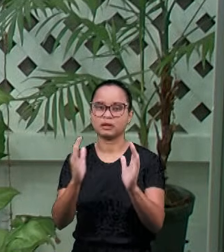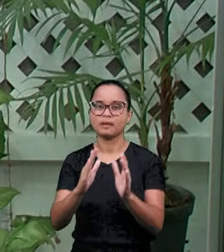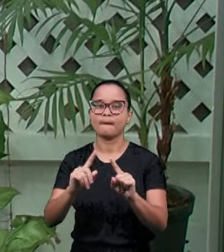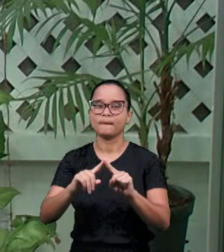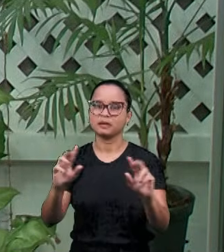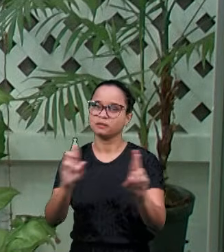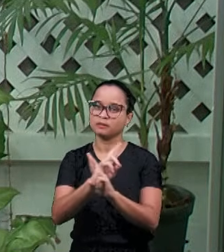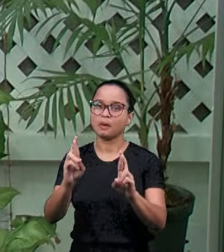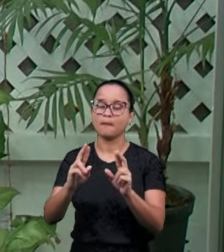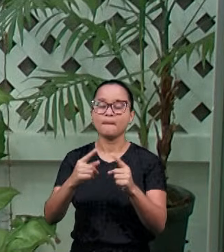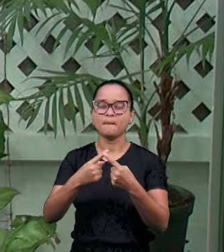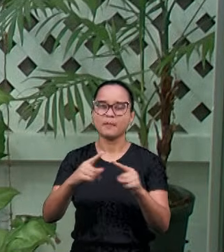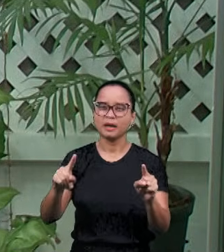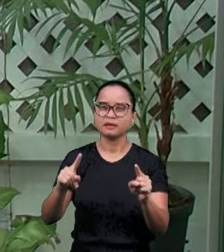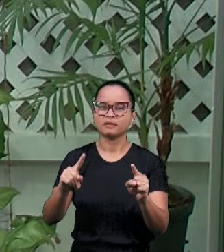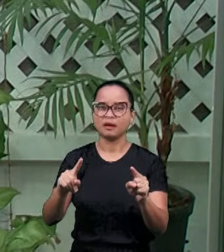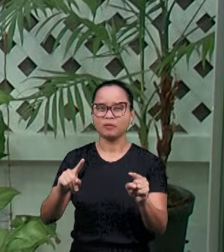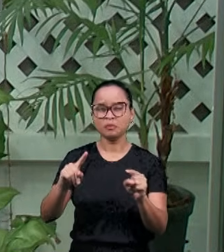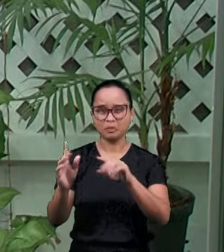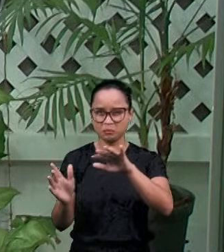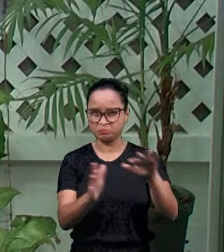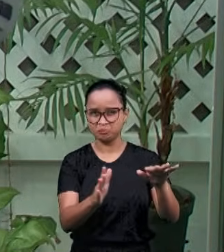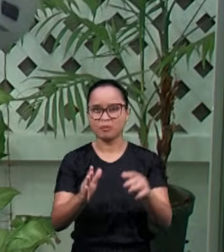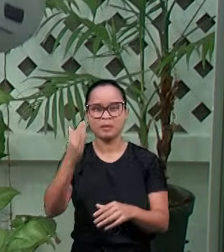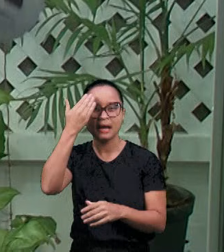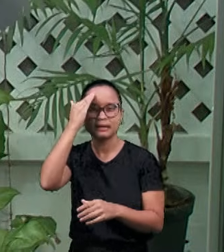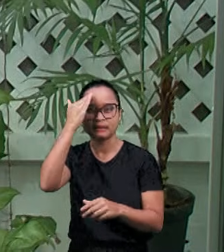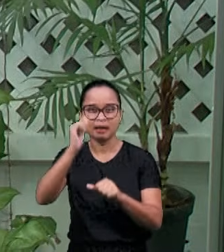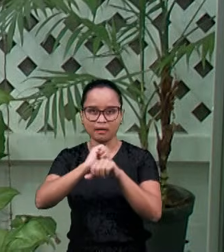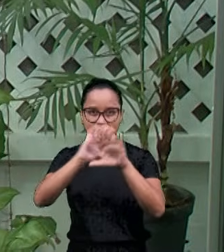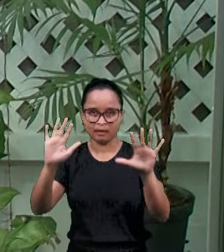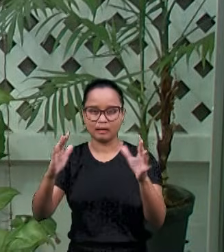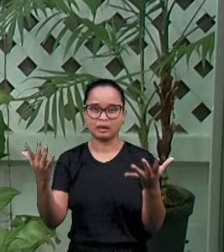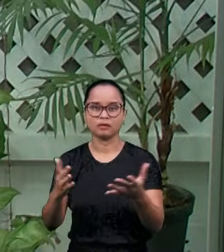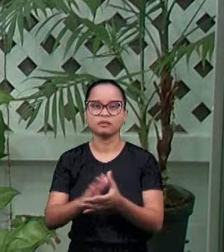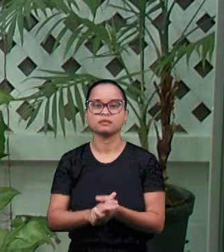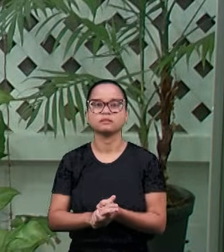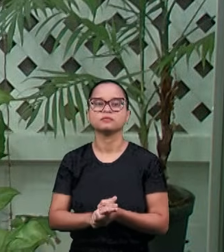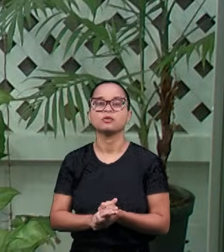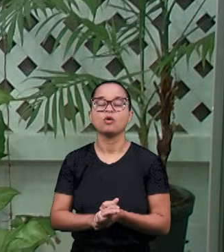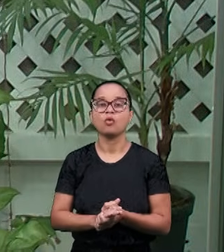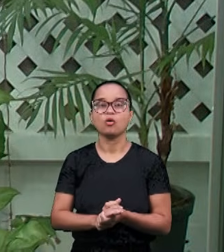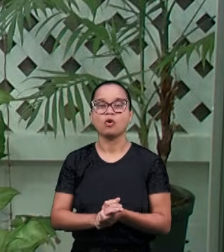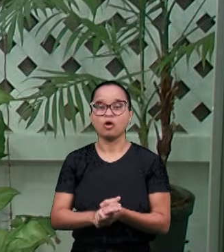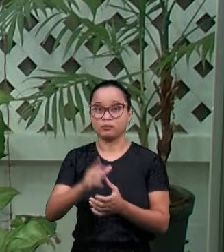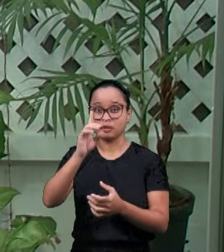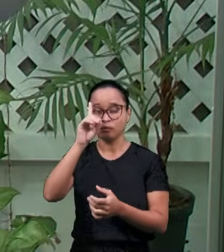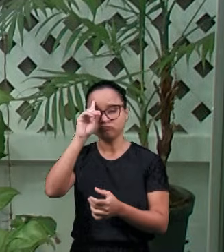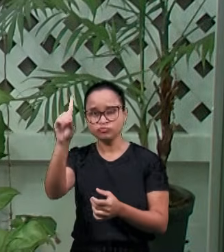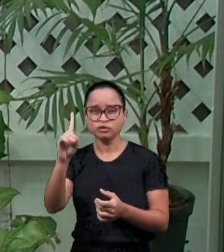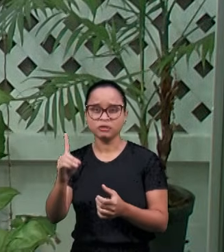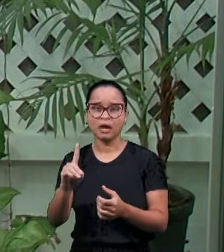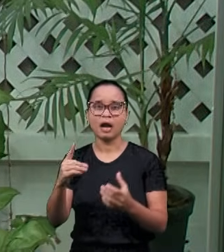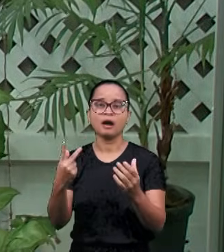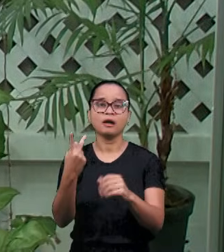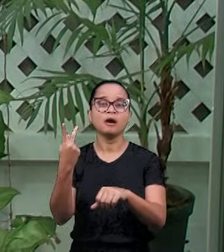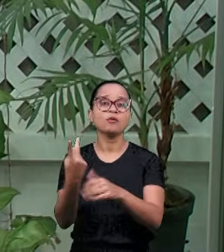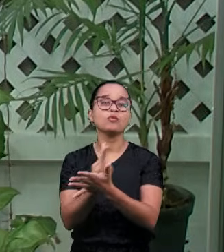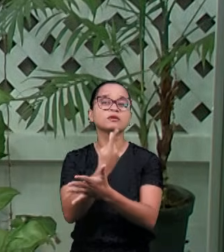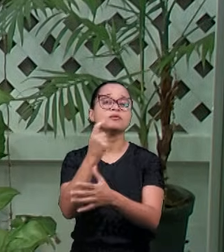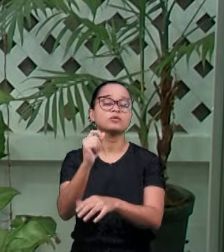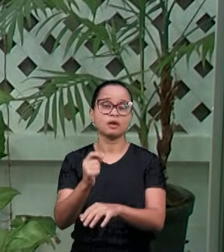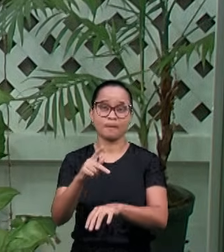Mais laissons ça de côté, nous allons comprendre. En vérité, un jour, cette perle est générée,